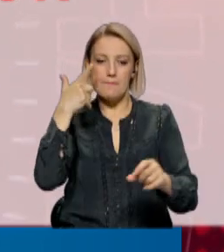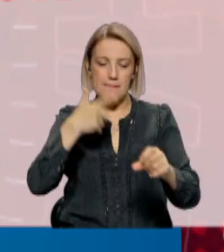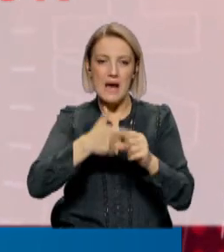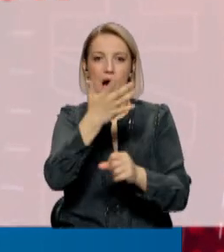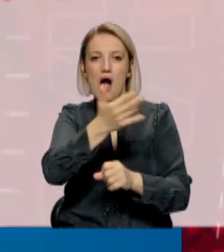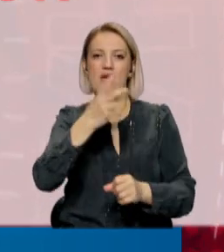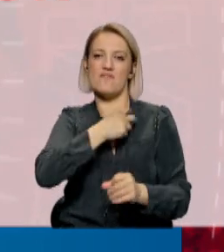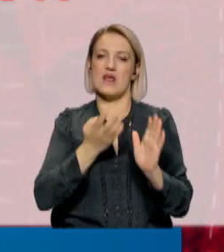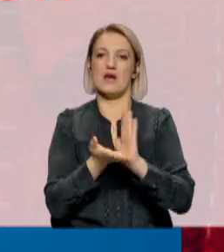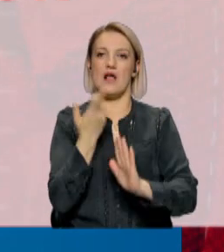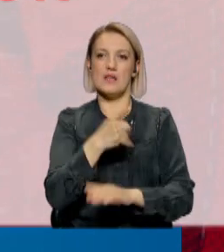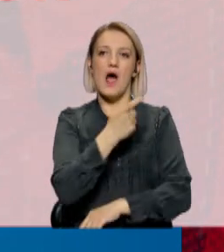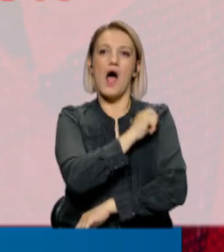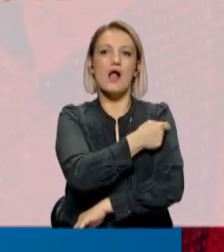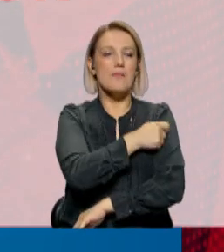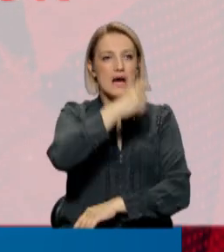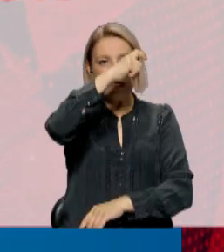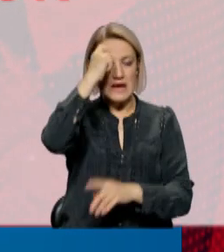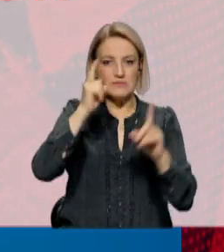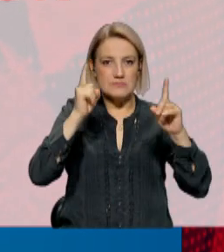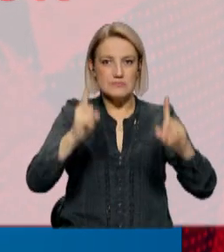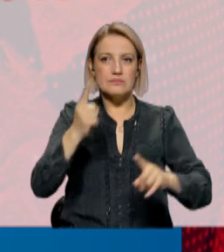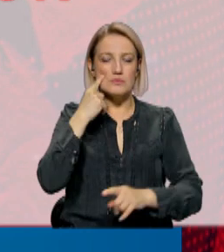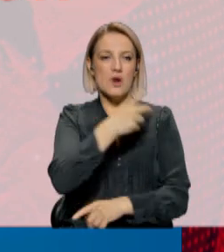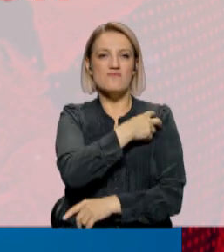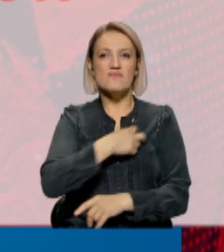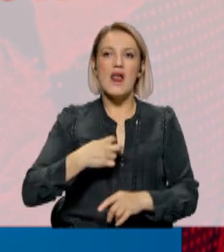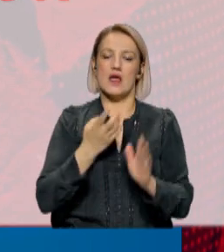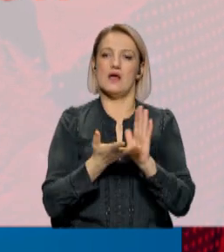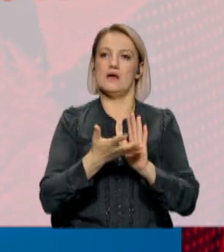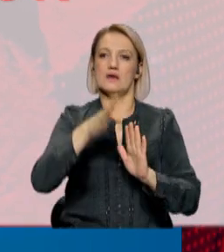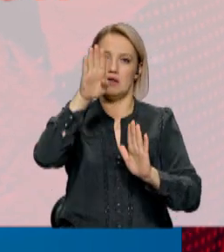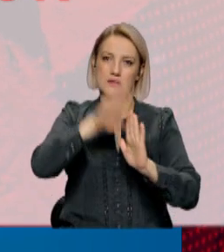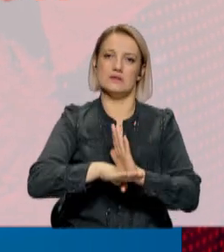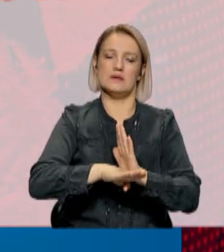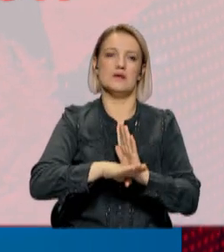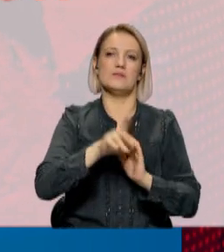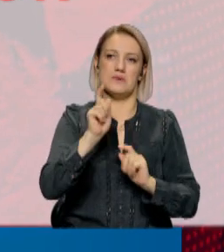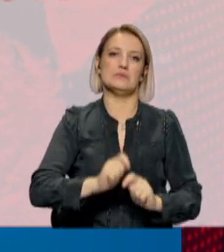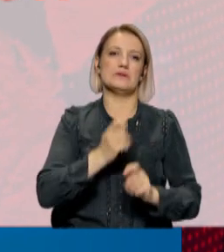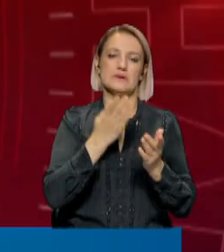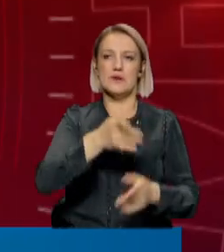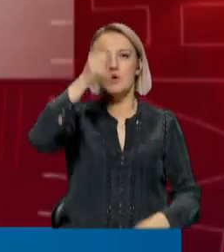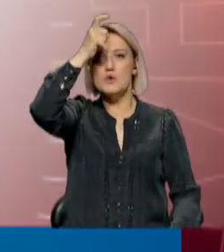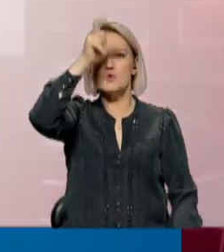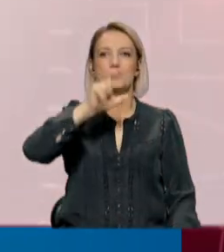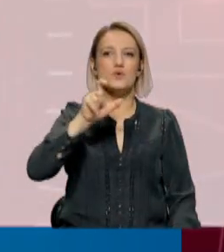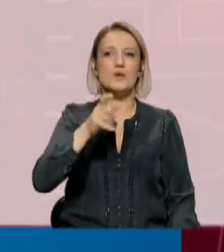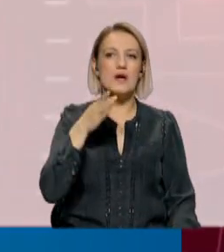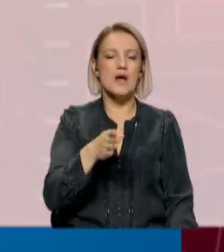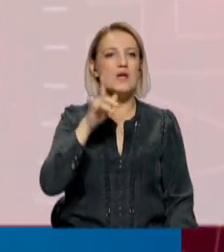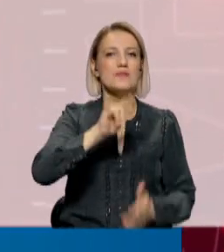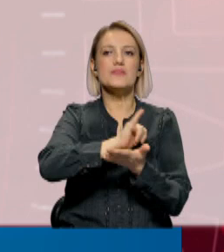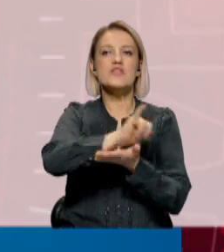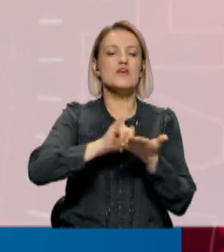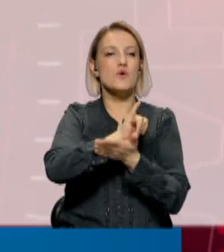kaldırıldı. Almanya'da da yaz ayları boyunca benzinde 30 sent, motorinde 14 sent vergi indirimi kararı alındı. Üstelik New